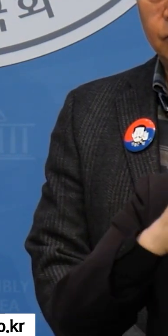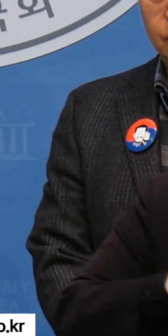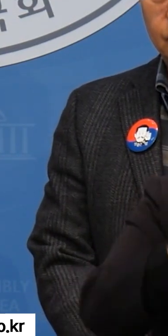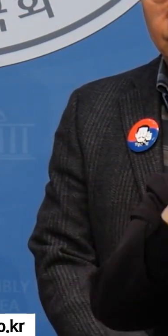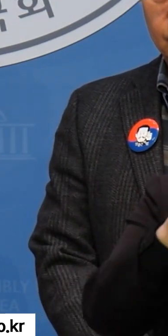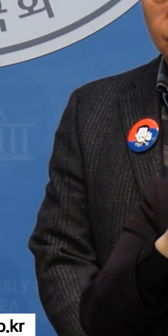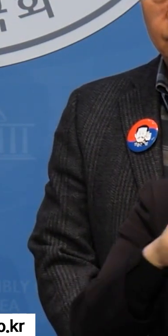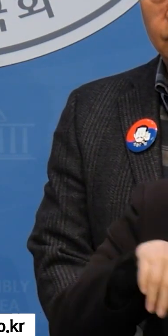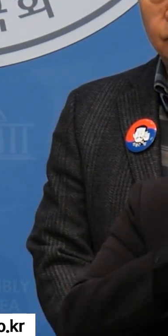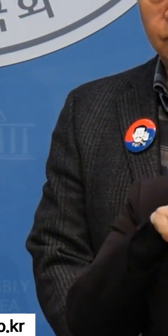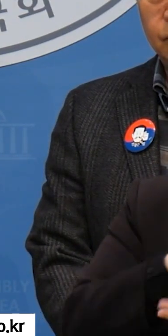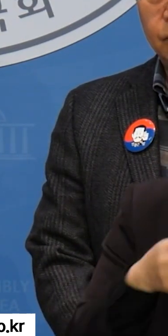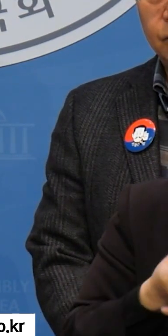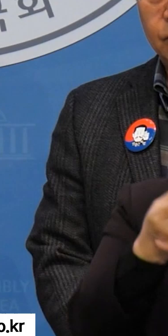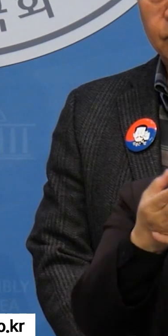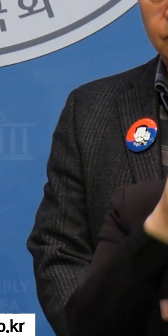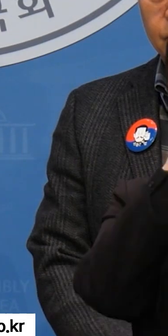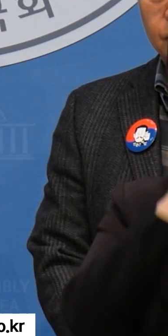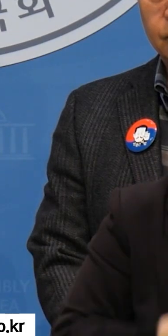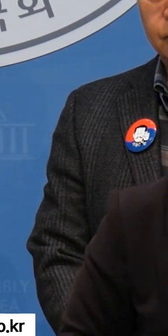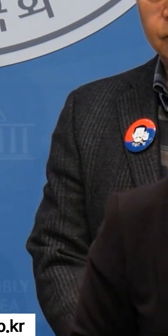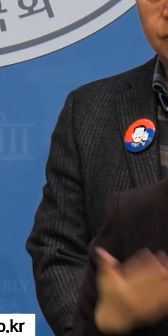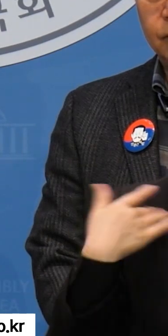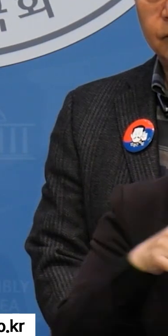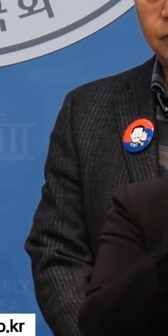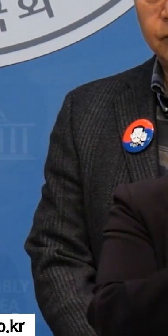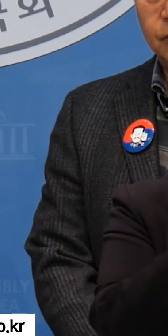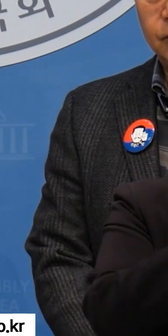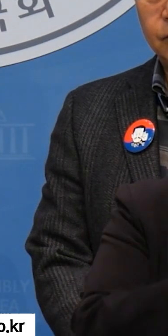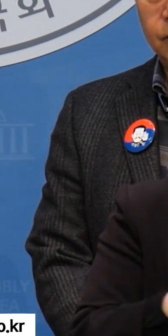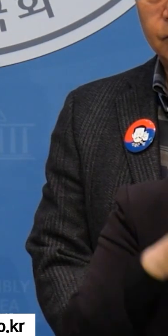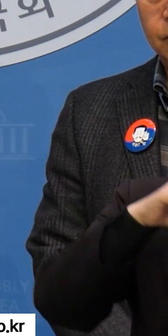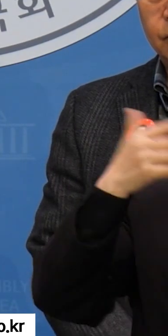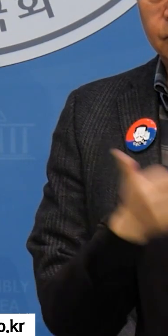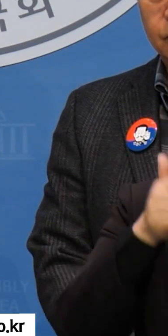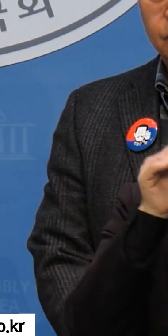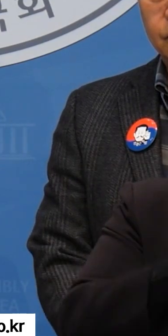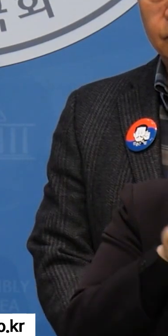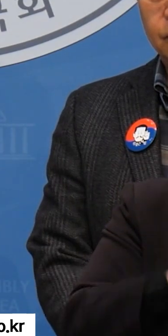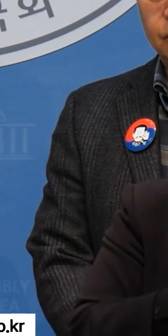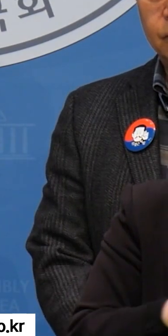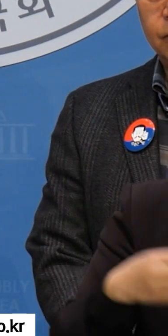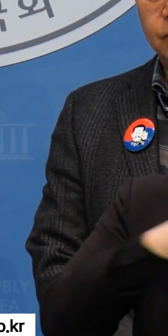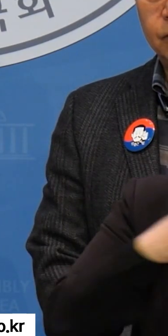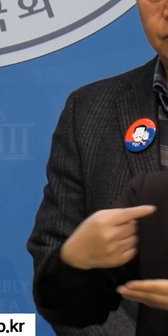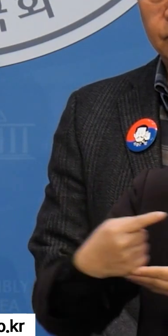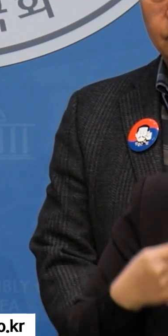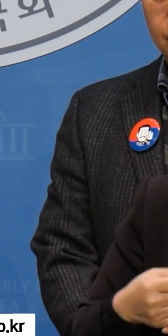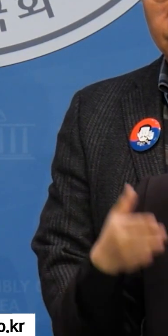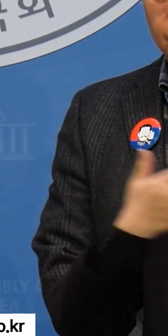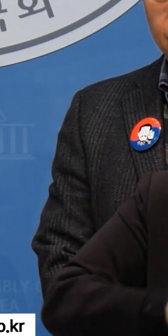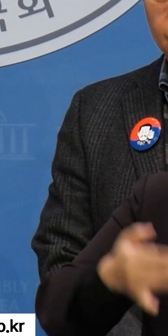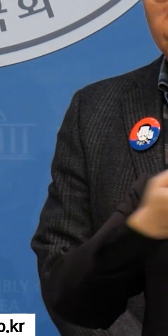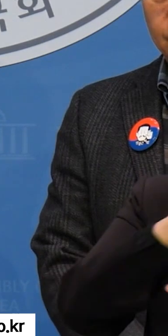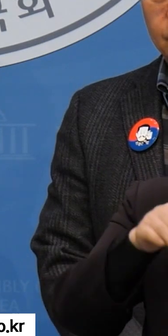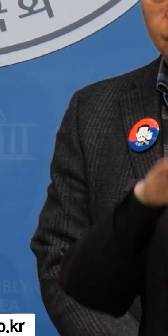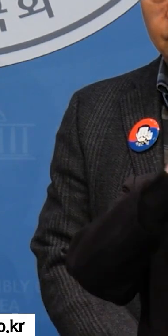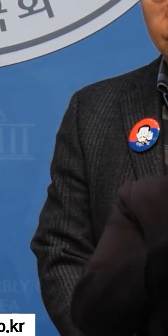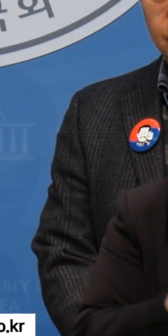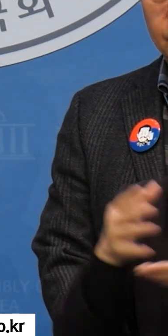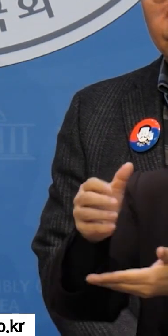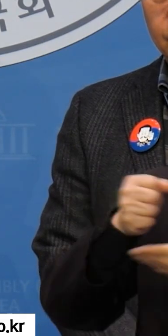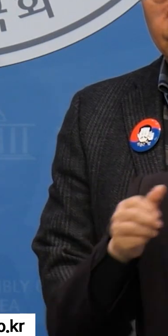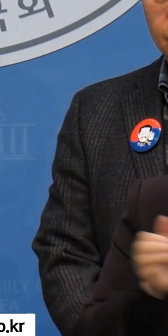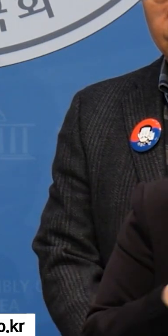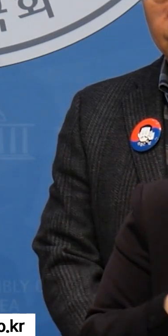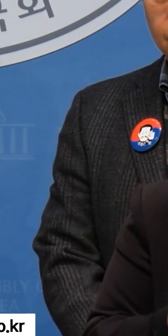의견을 전달하고 있습니다. 지난 11월에는 22대 총선에 당원들이 제안하는 공약 내용을 의견 수렴하여